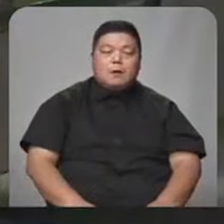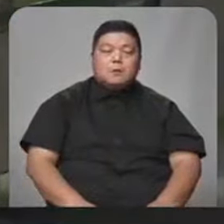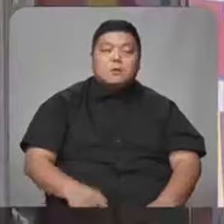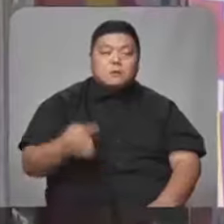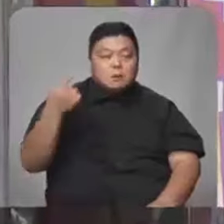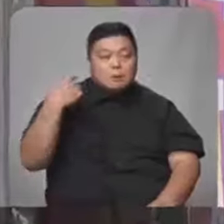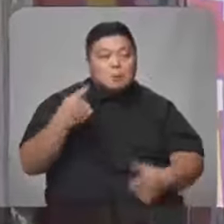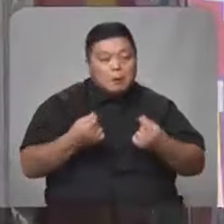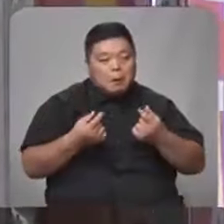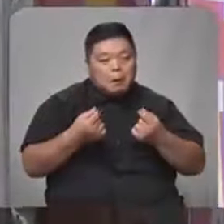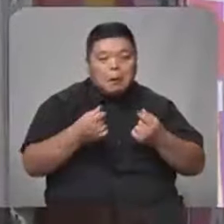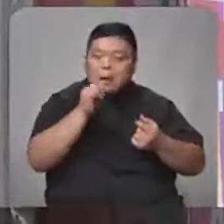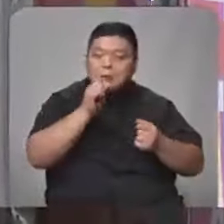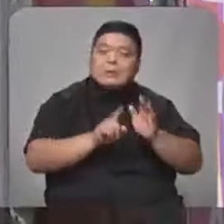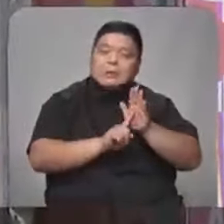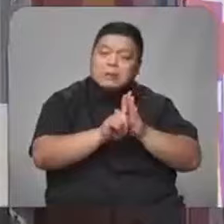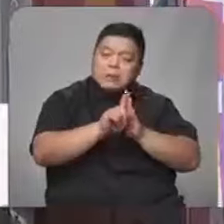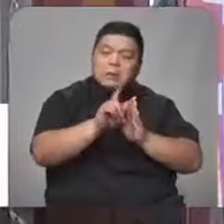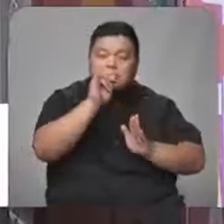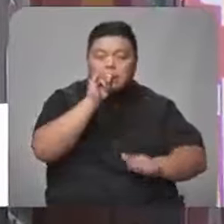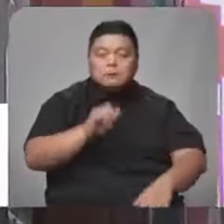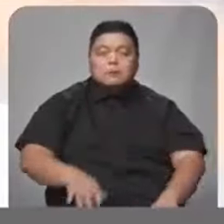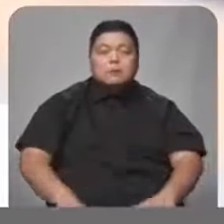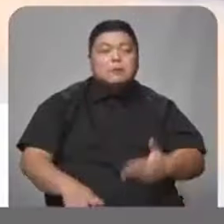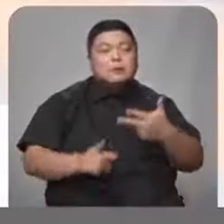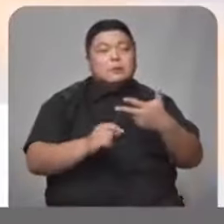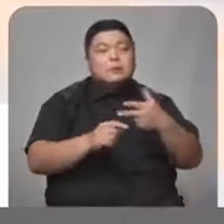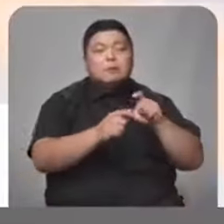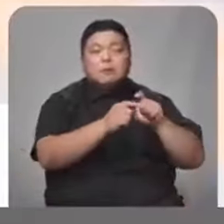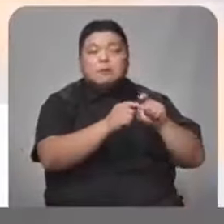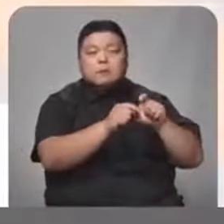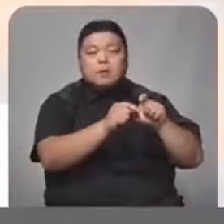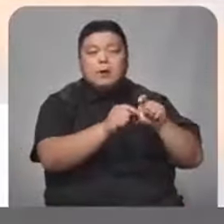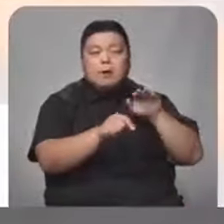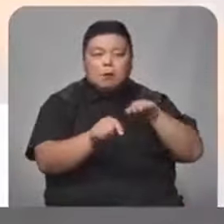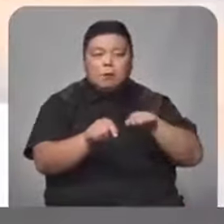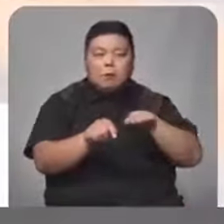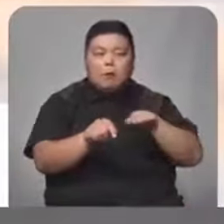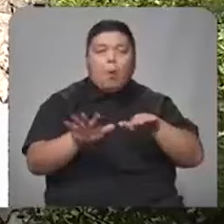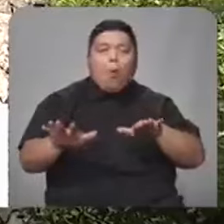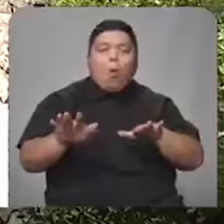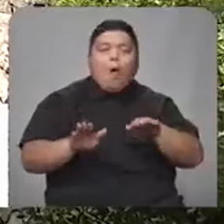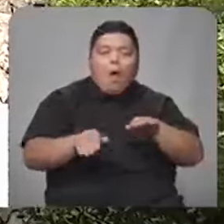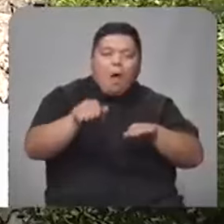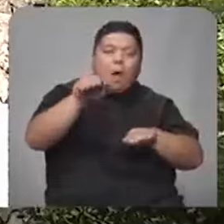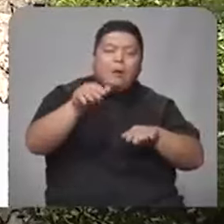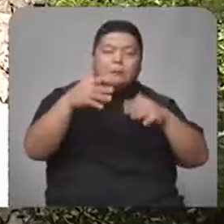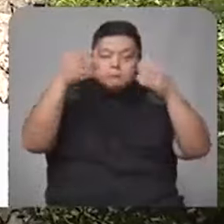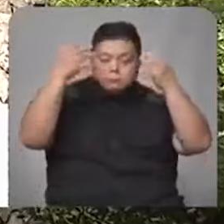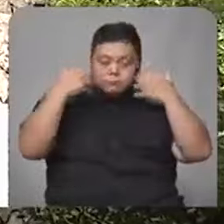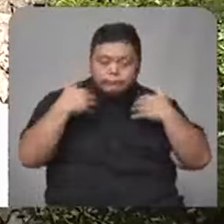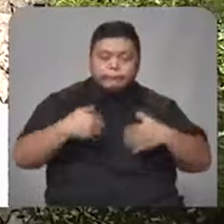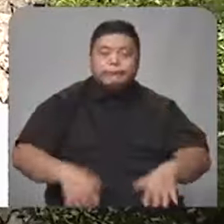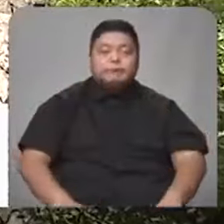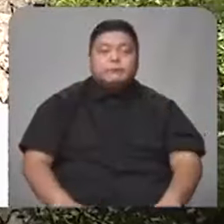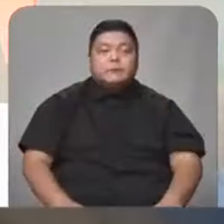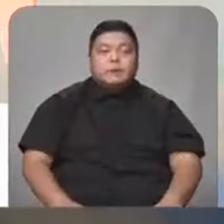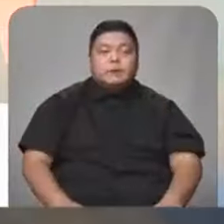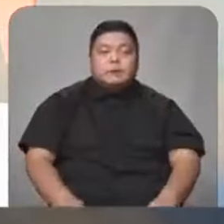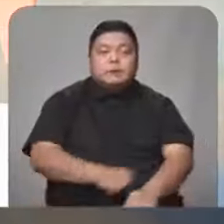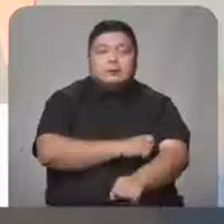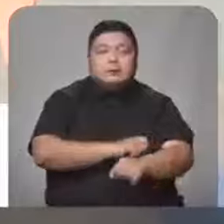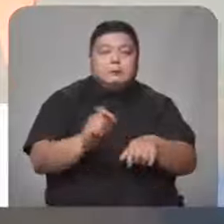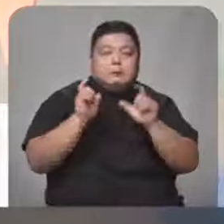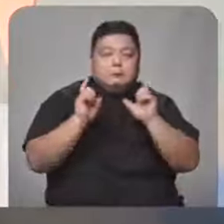정도 높은 상황 7월 하순 평년 기온보다 4에서 5도 정도 높습니다 강원도 폭염 특보도 대부분